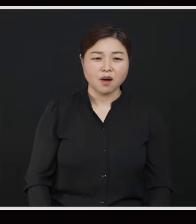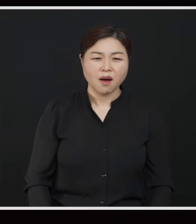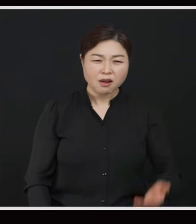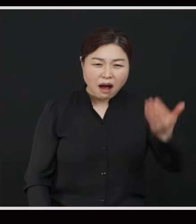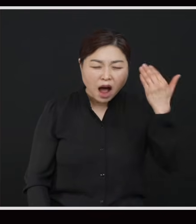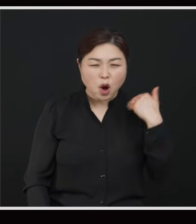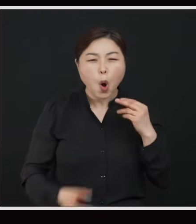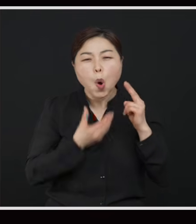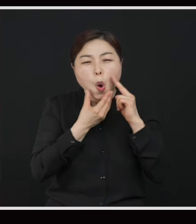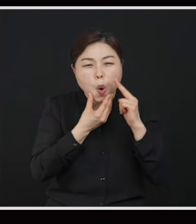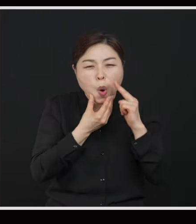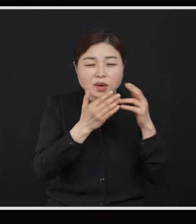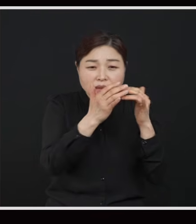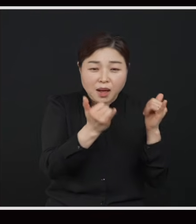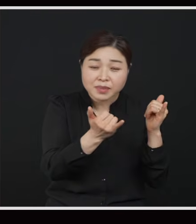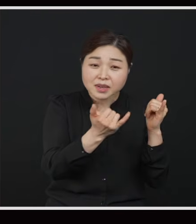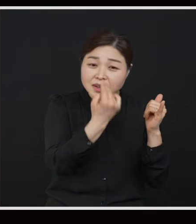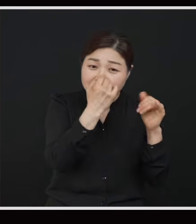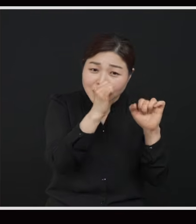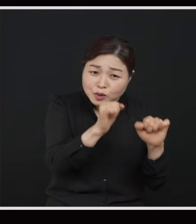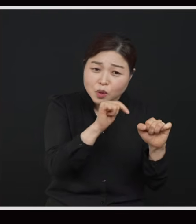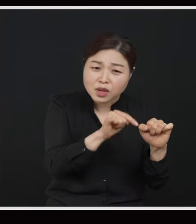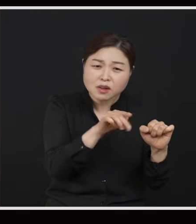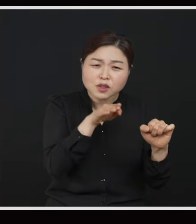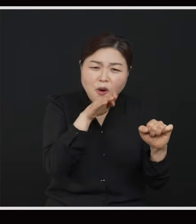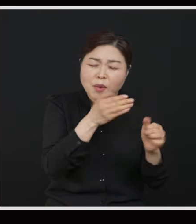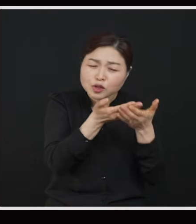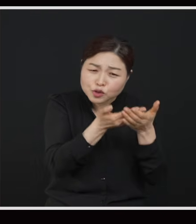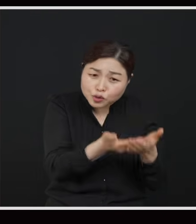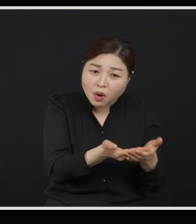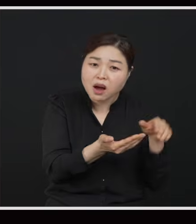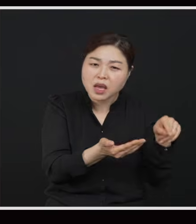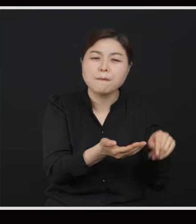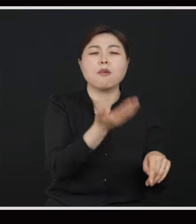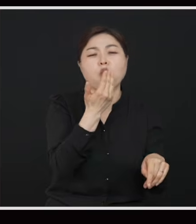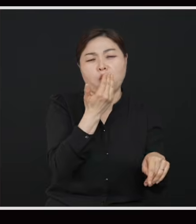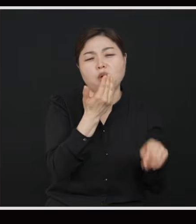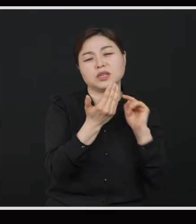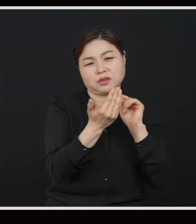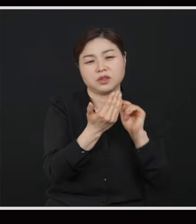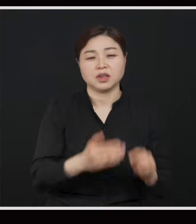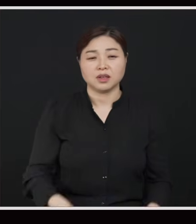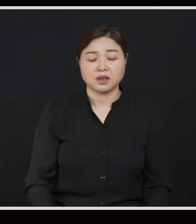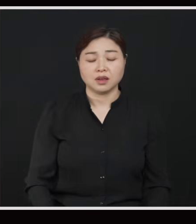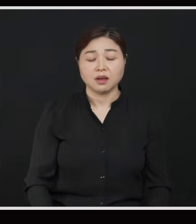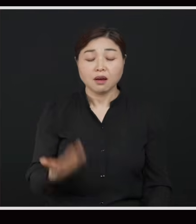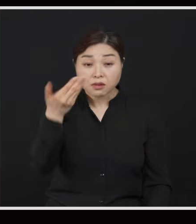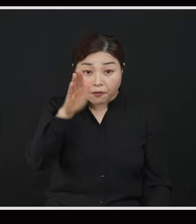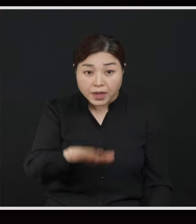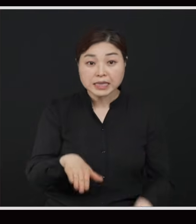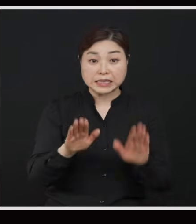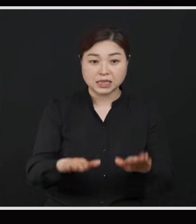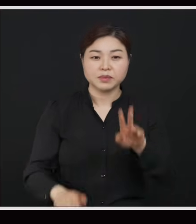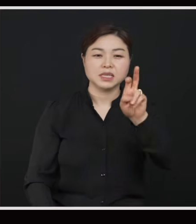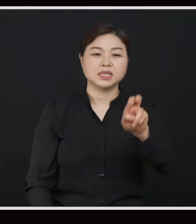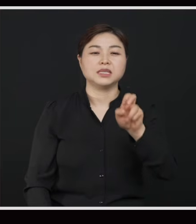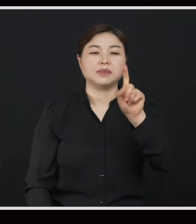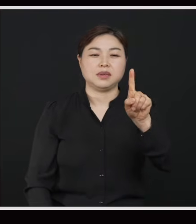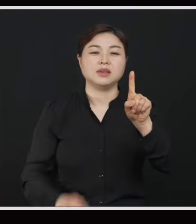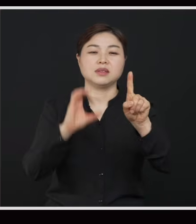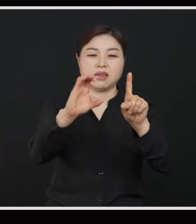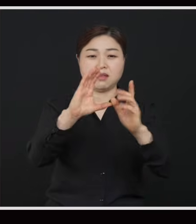저희 원시인들의 생존에 너무나 중요한 그런 기작이었어요. 자, 근데